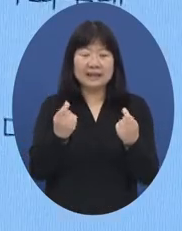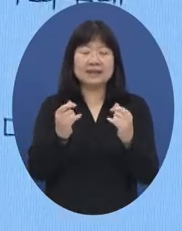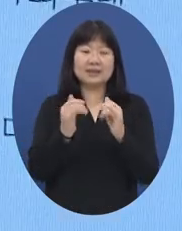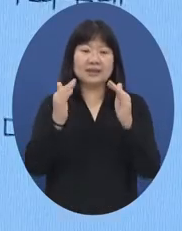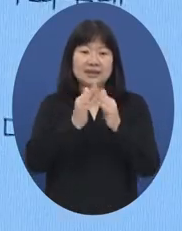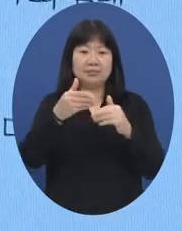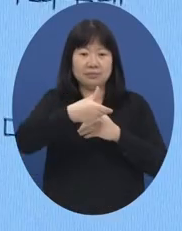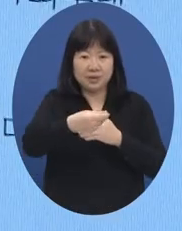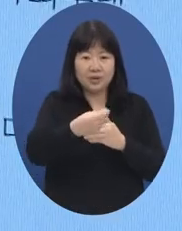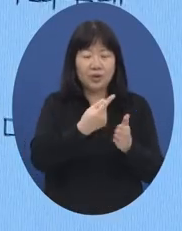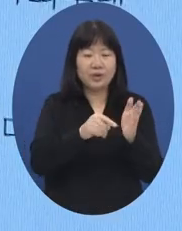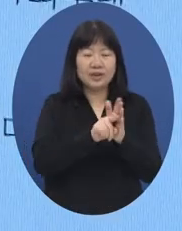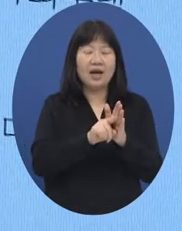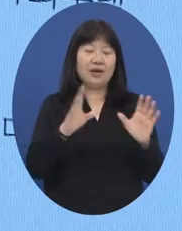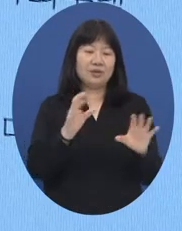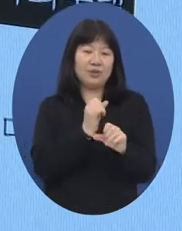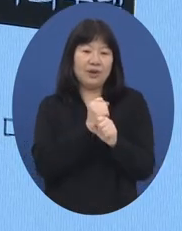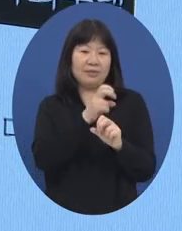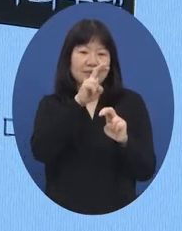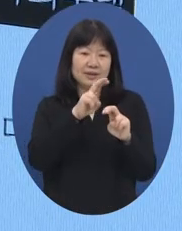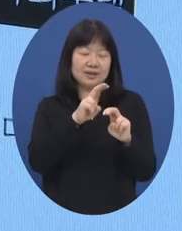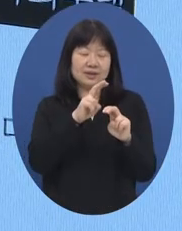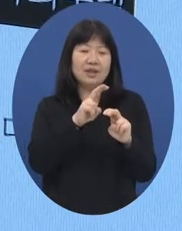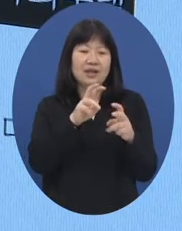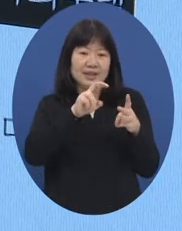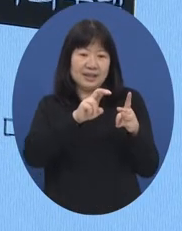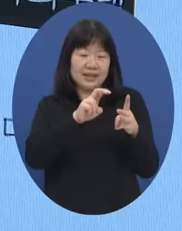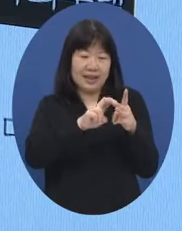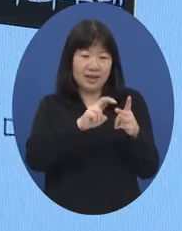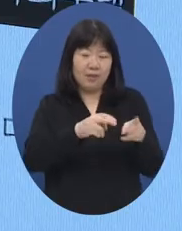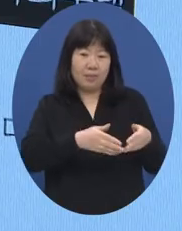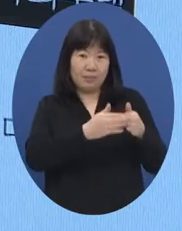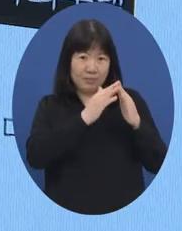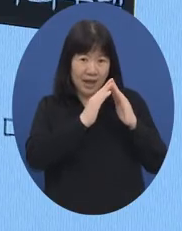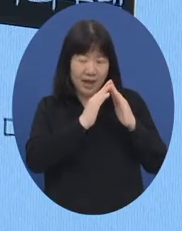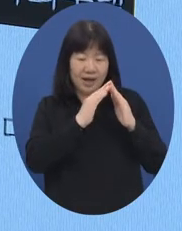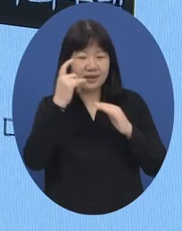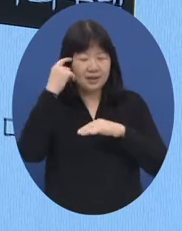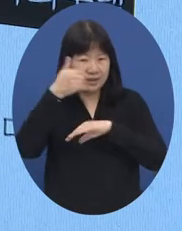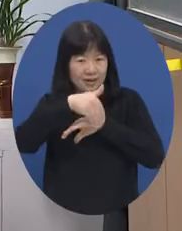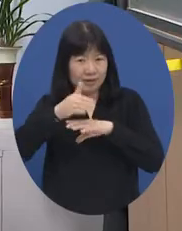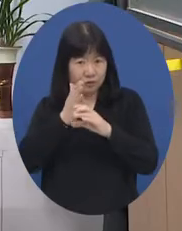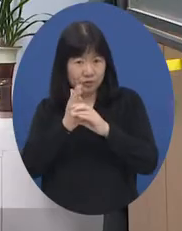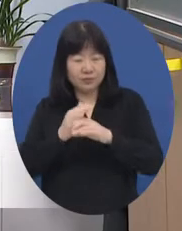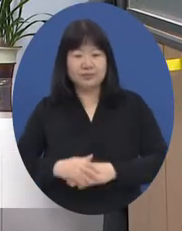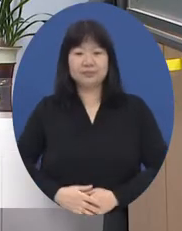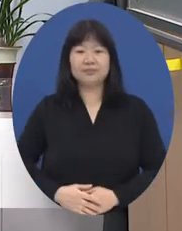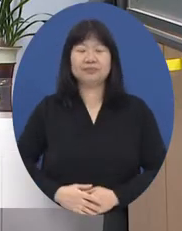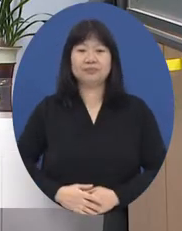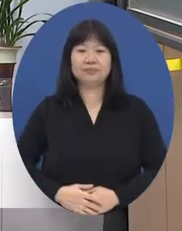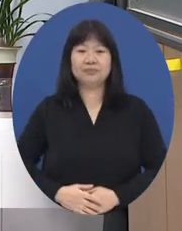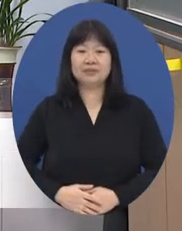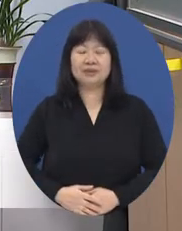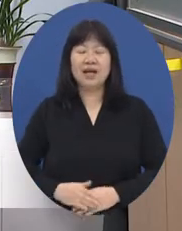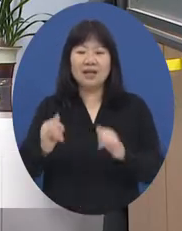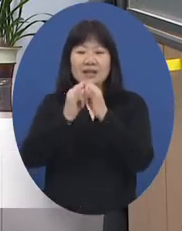지원을 위한 통합 플랫폼을 조성하는 등 사회 주택 공급 생태계도 구축한다는 장치입니다